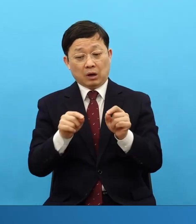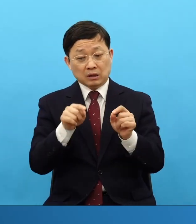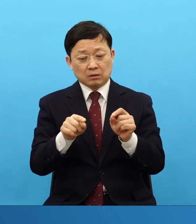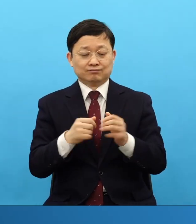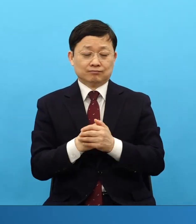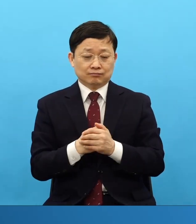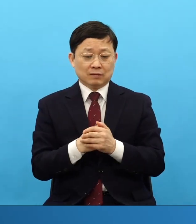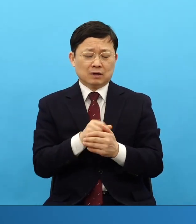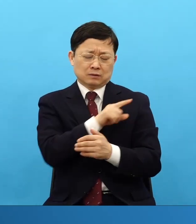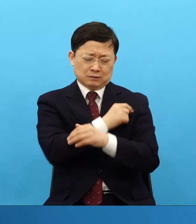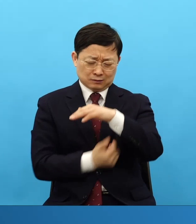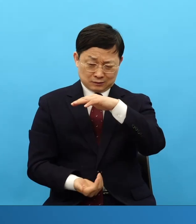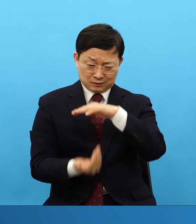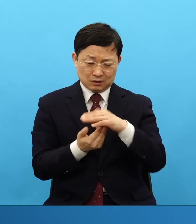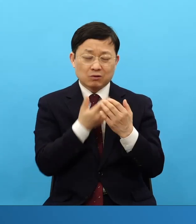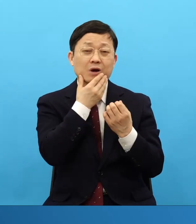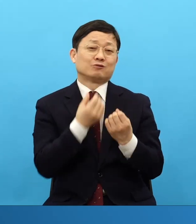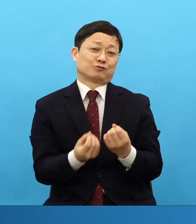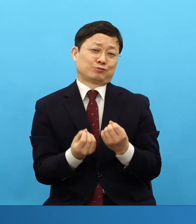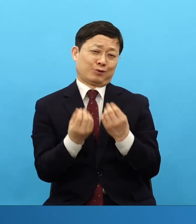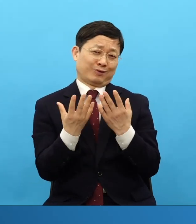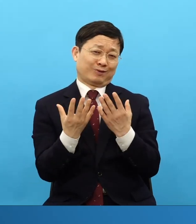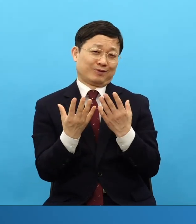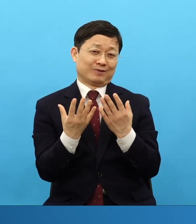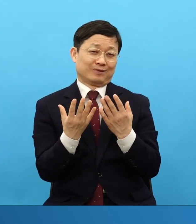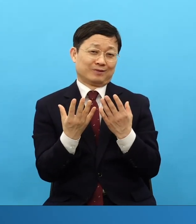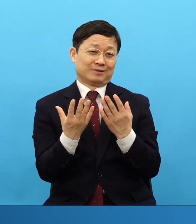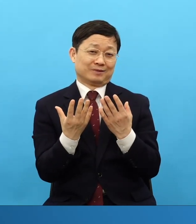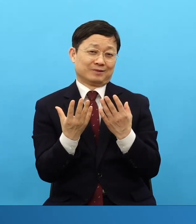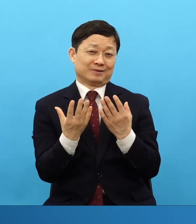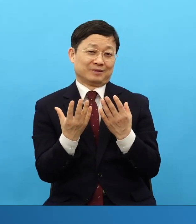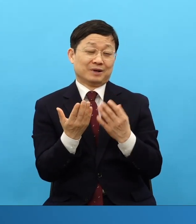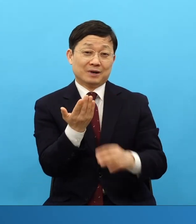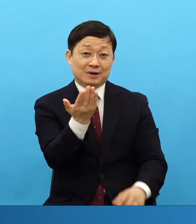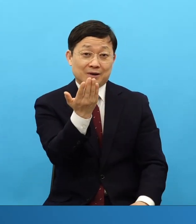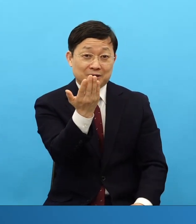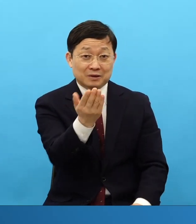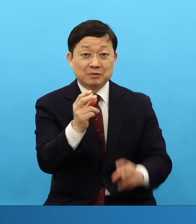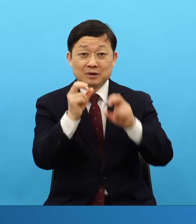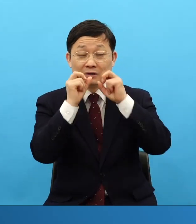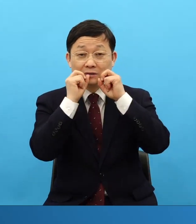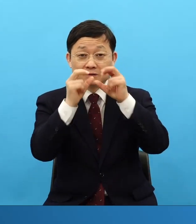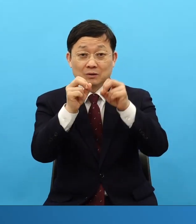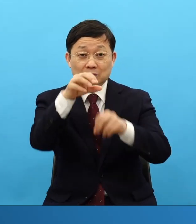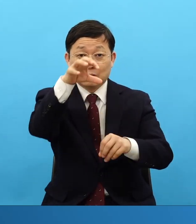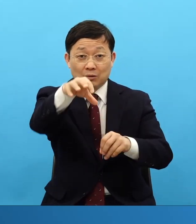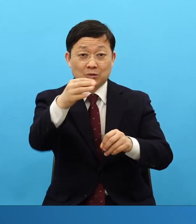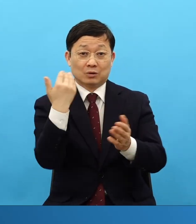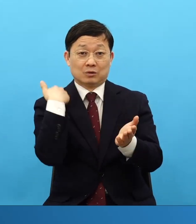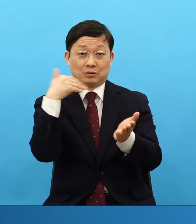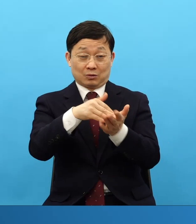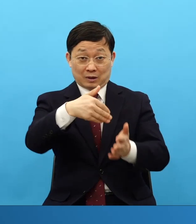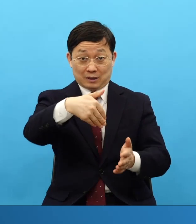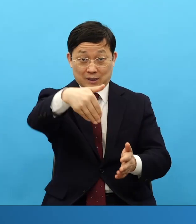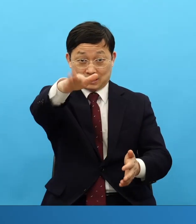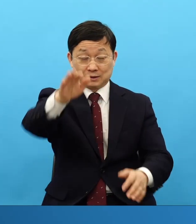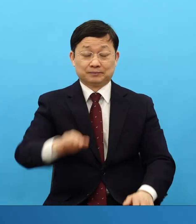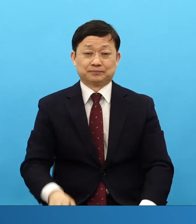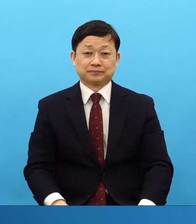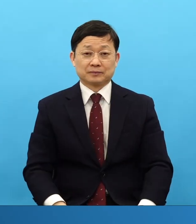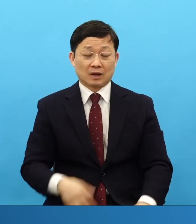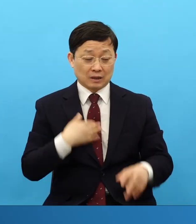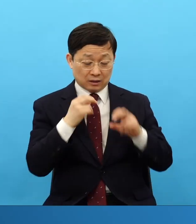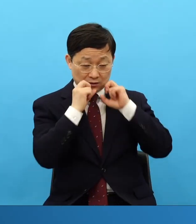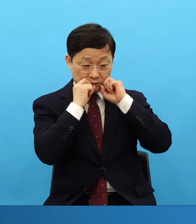blessing of meeting. 여러분이 돌아가셔서 선교사와의 만남을 최고의 만남으로